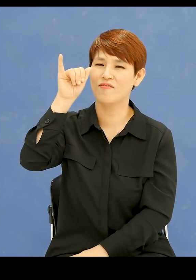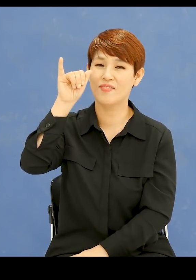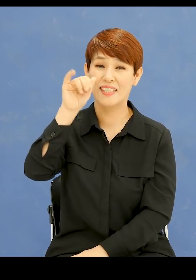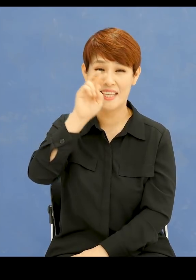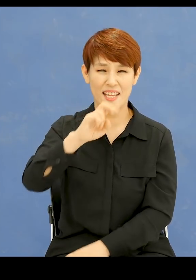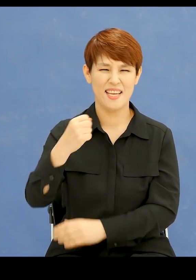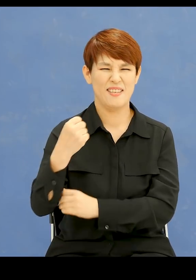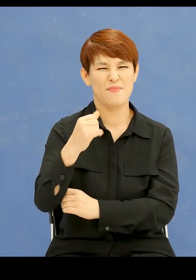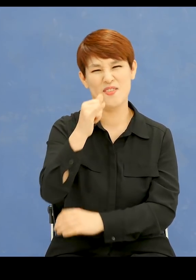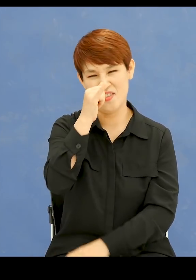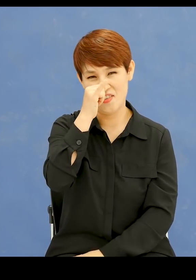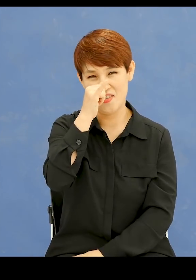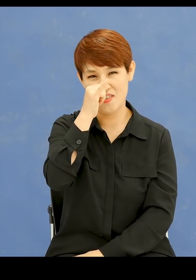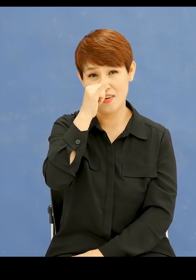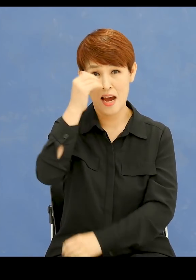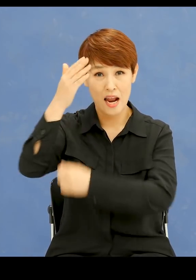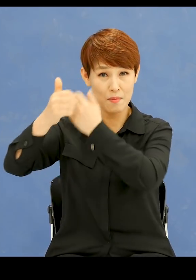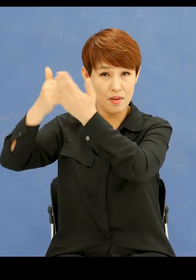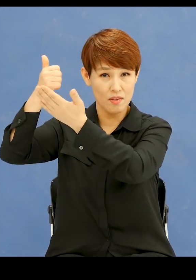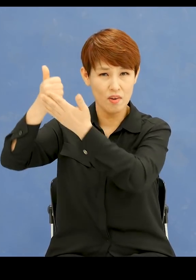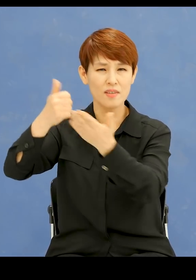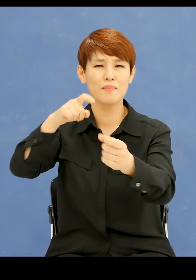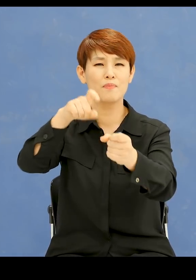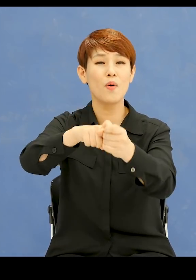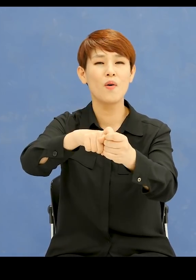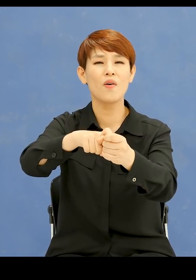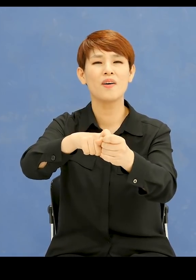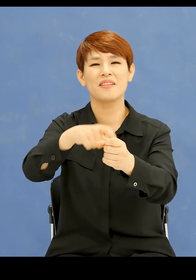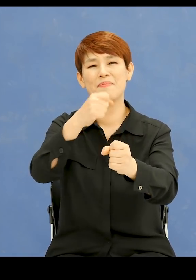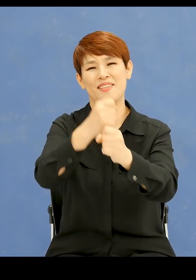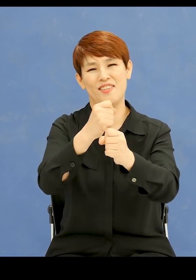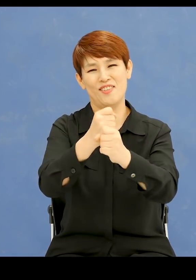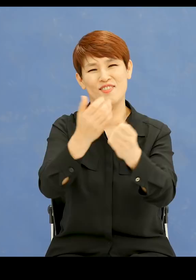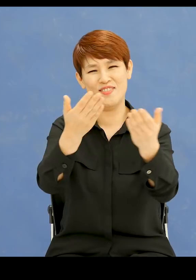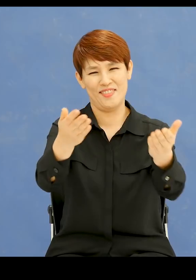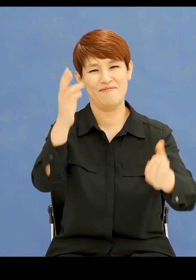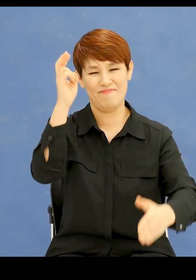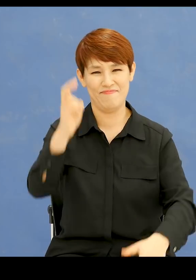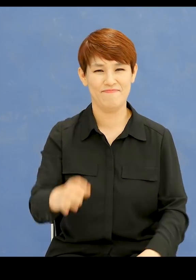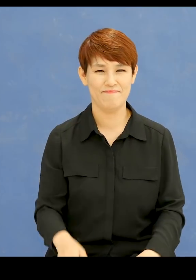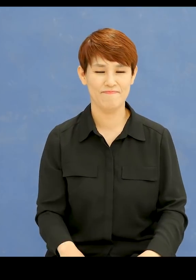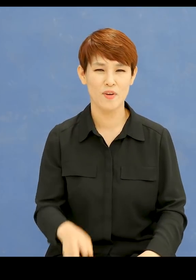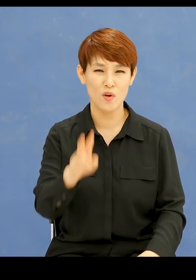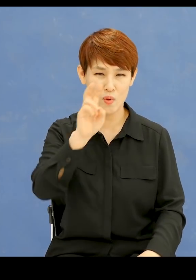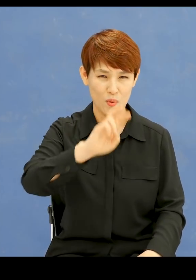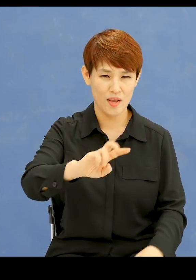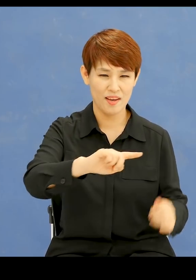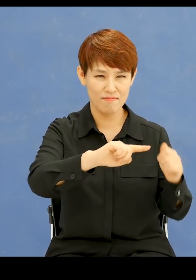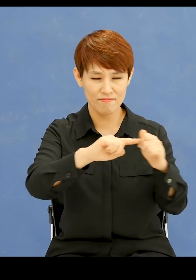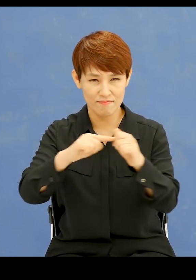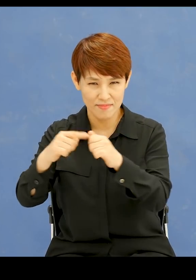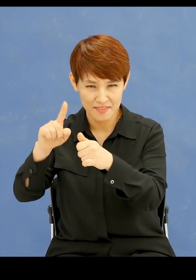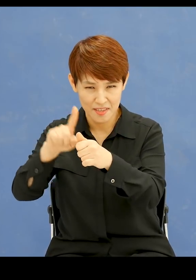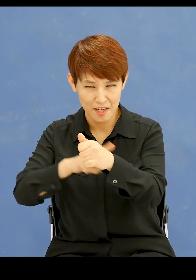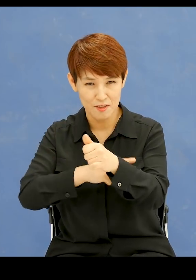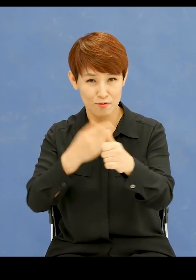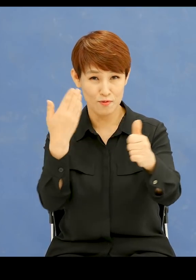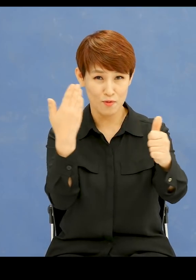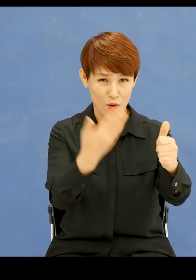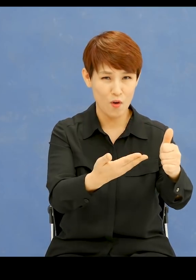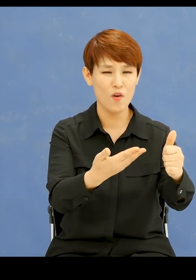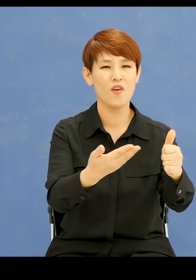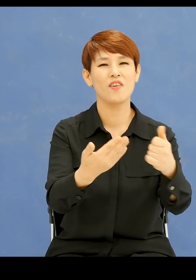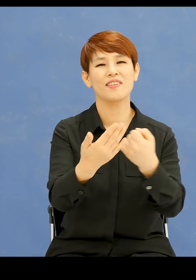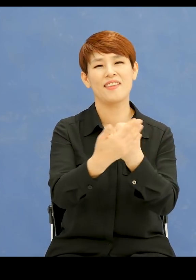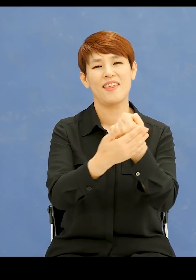있고 하나님께서 또 그런 목적을 위해서 이런 찬양을 다 만드신 것이 아닌가 또 그런 멜로디와 가사를 목사님 머리에 주셔서 저희가 이렇게